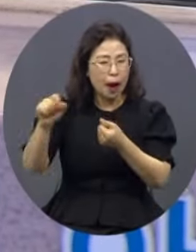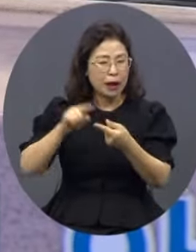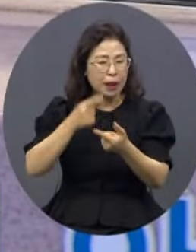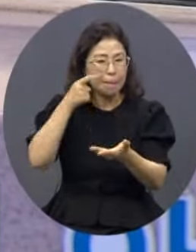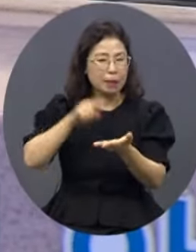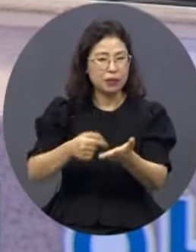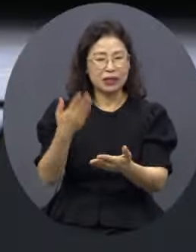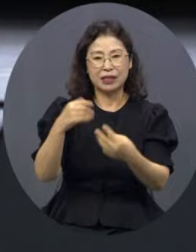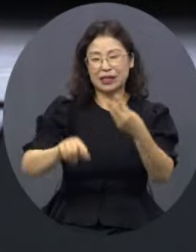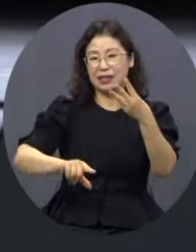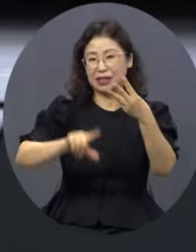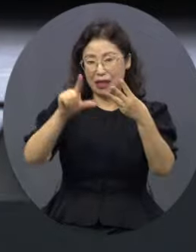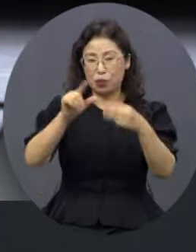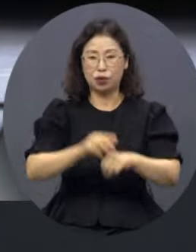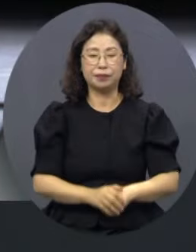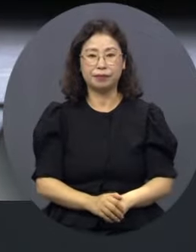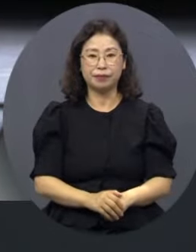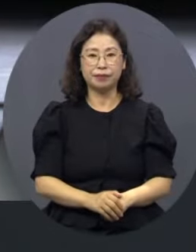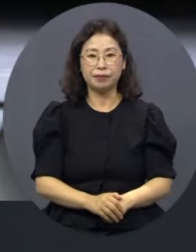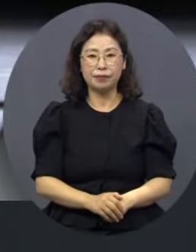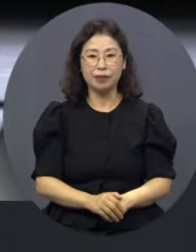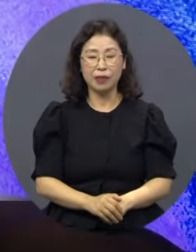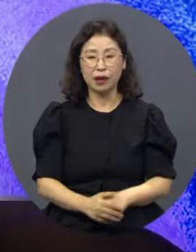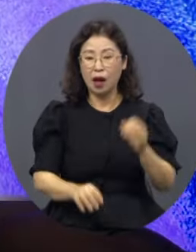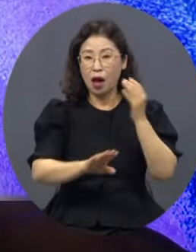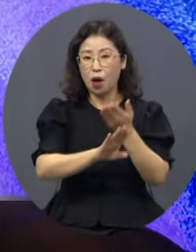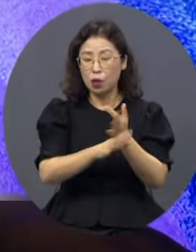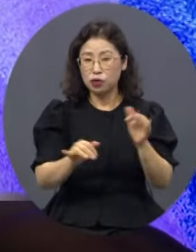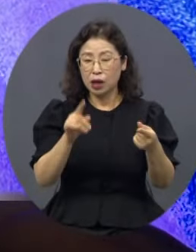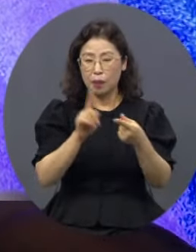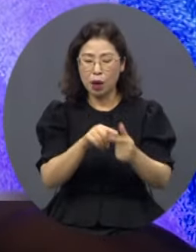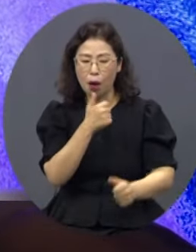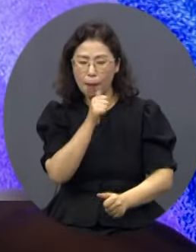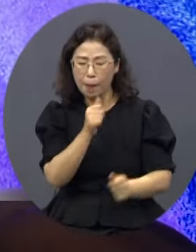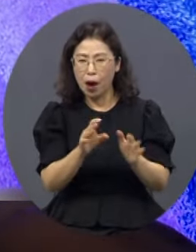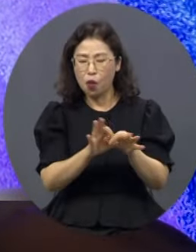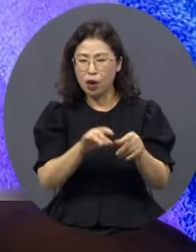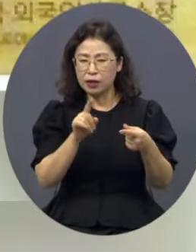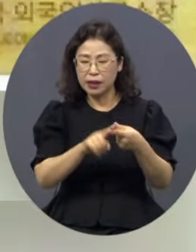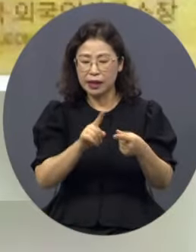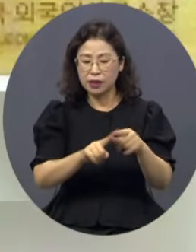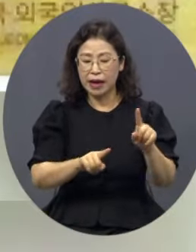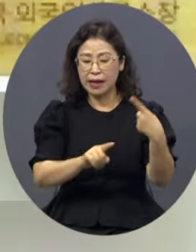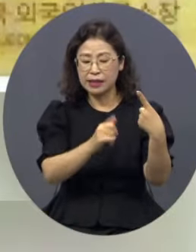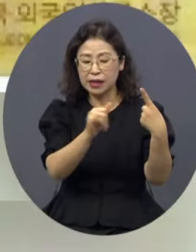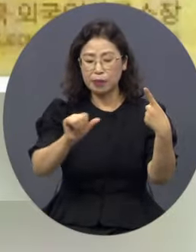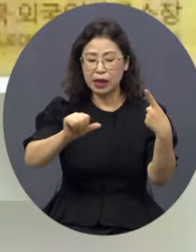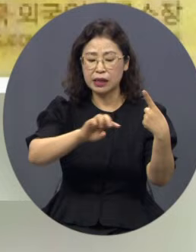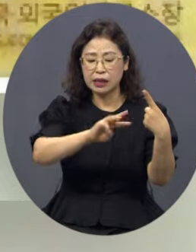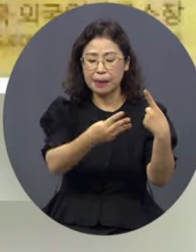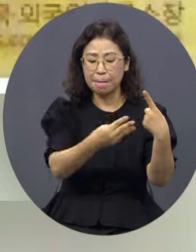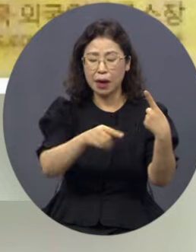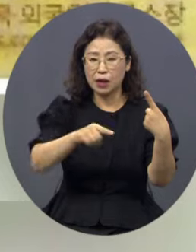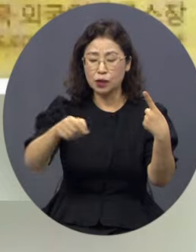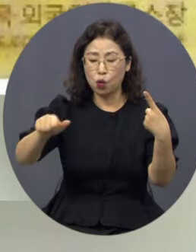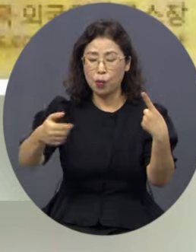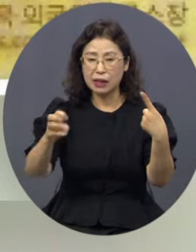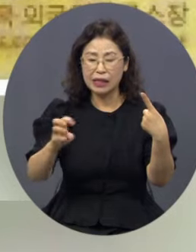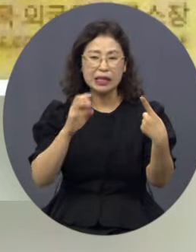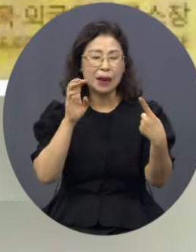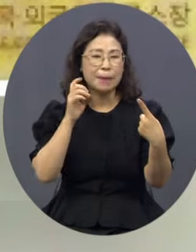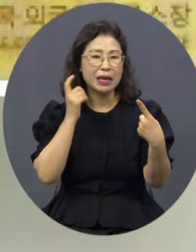3월 외국인들이 주로 사용하는 메신저로 브로커와 접촉했고 1인당 300에서 540만 원을 주고 위조